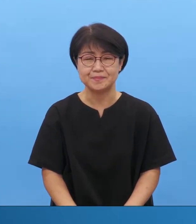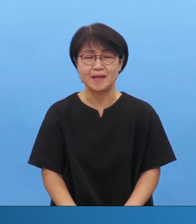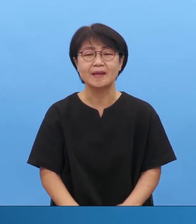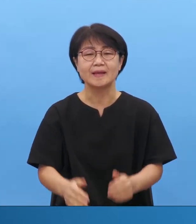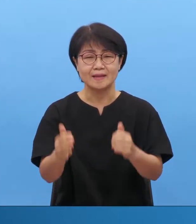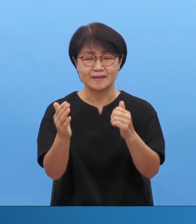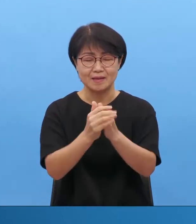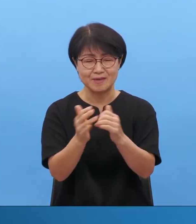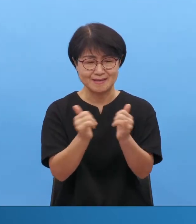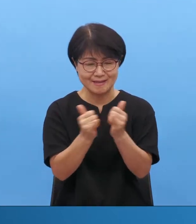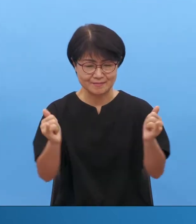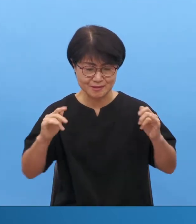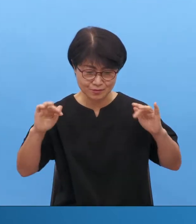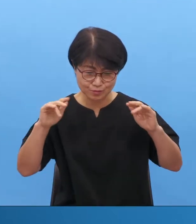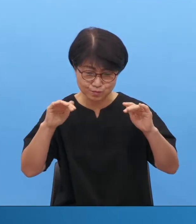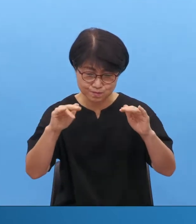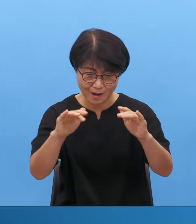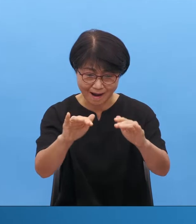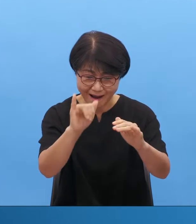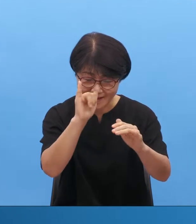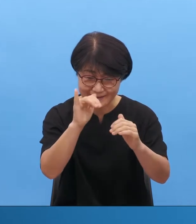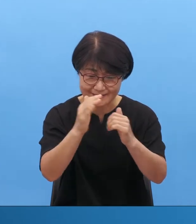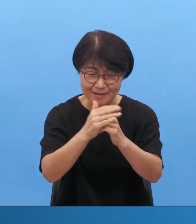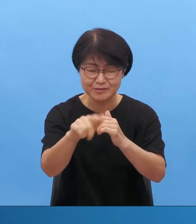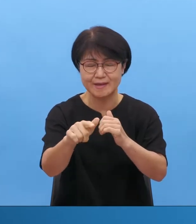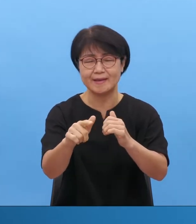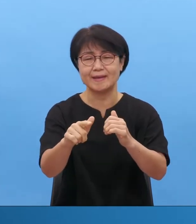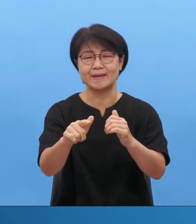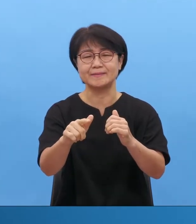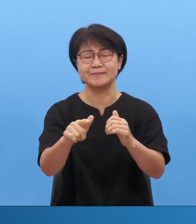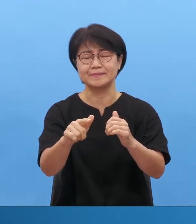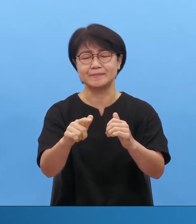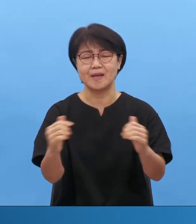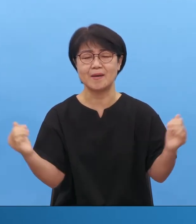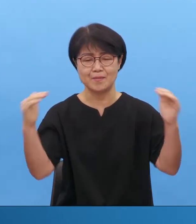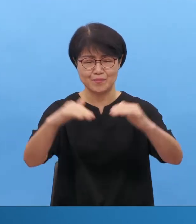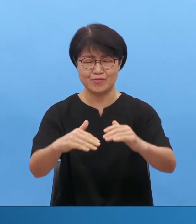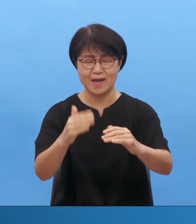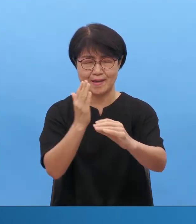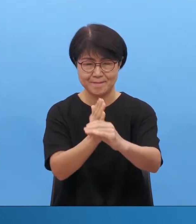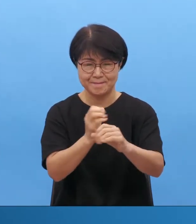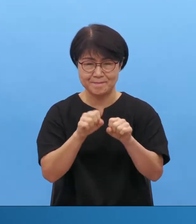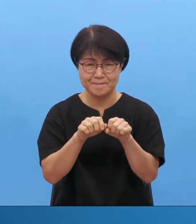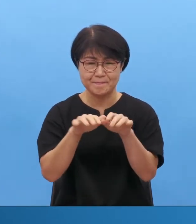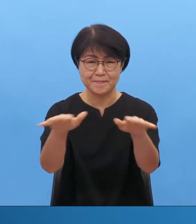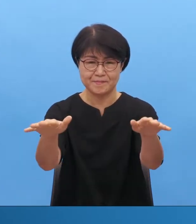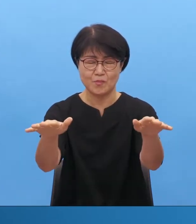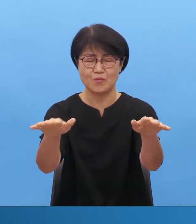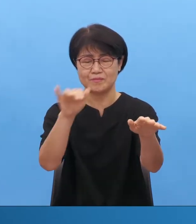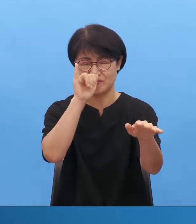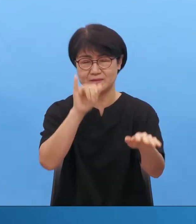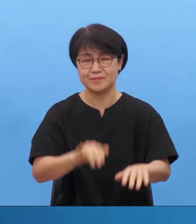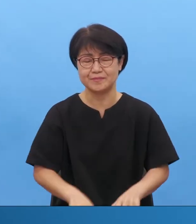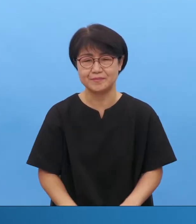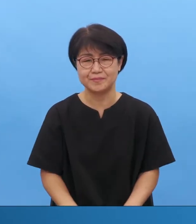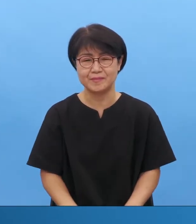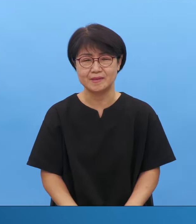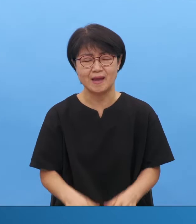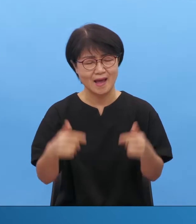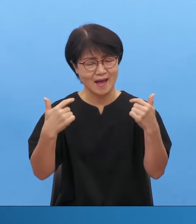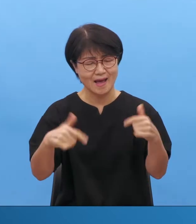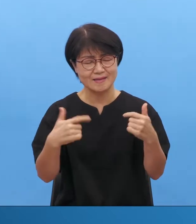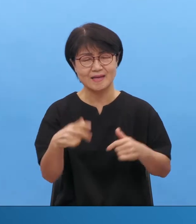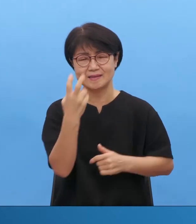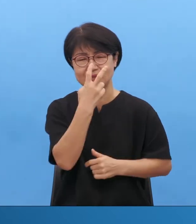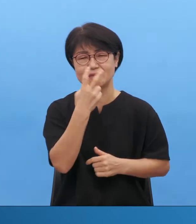플랫폼이라. And that's why we call it the platform. 파수꾼은 이 플랫폼이 되도록 늘 지켜야 되는 장소가 있어야 된단 말이에요. And they